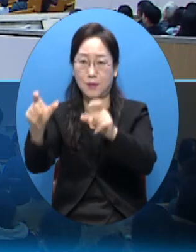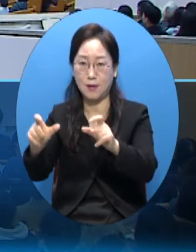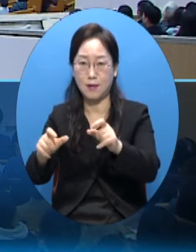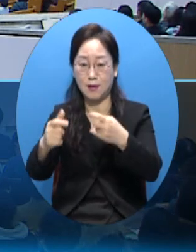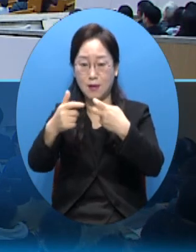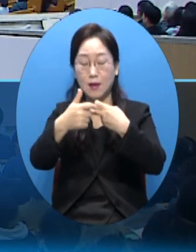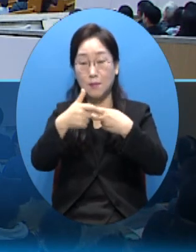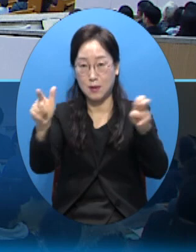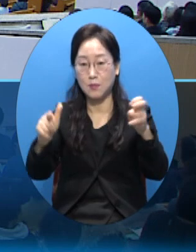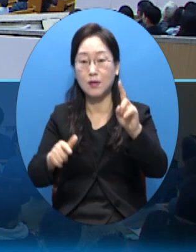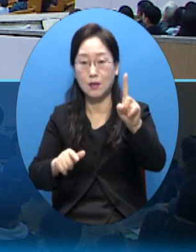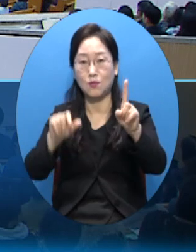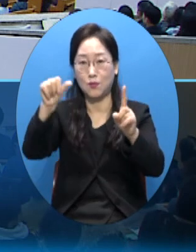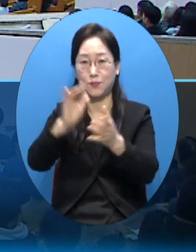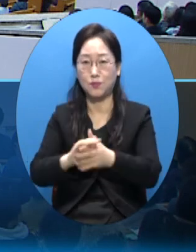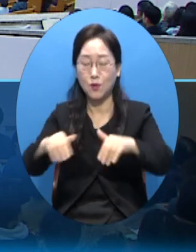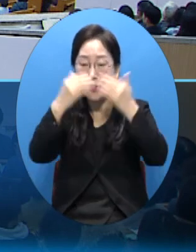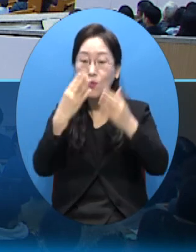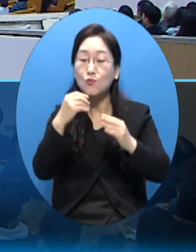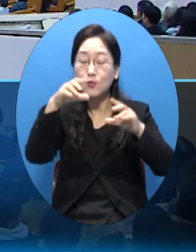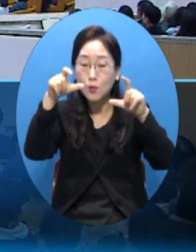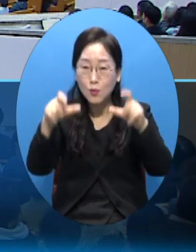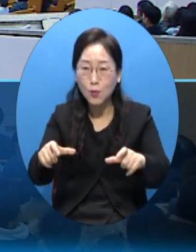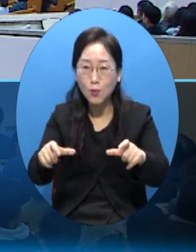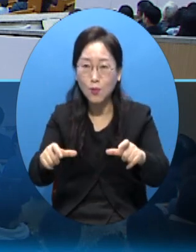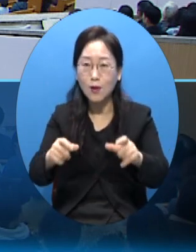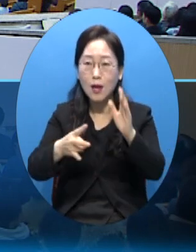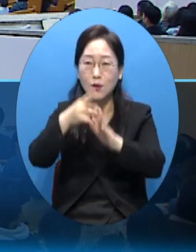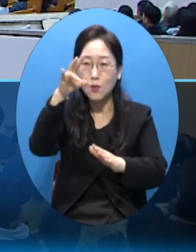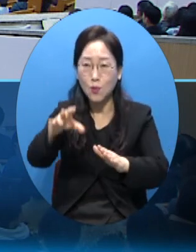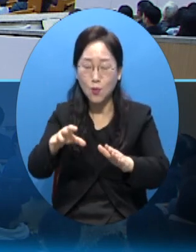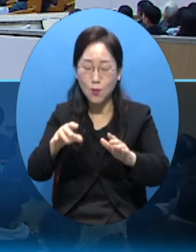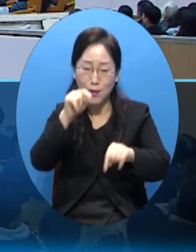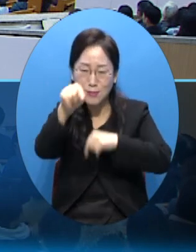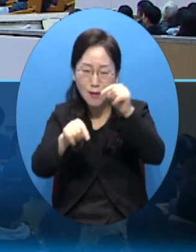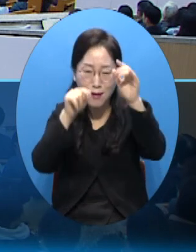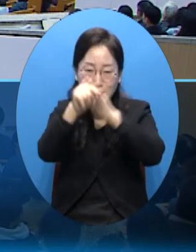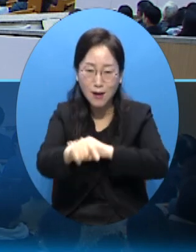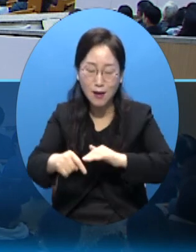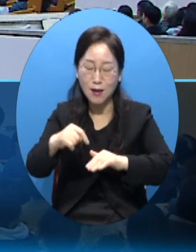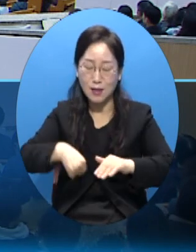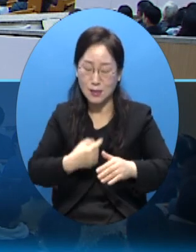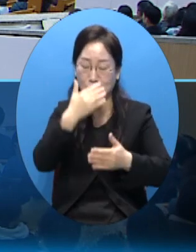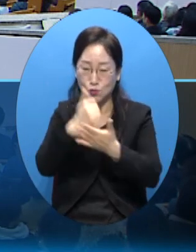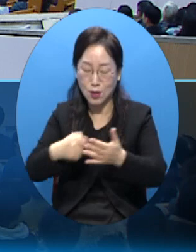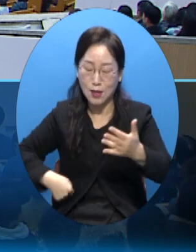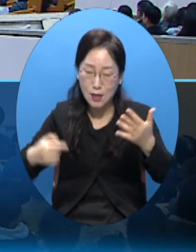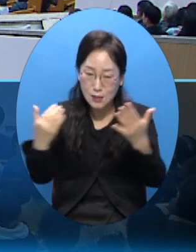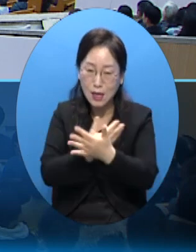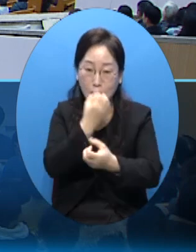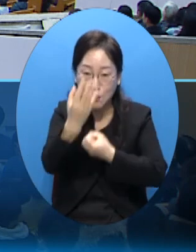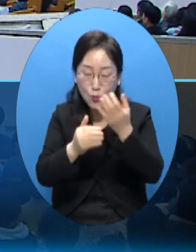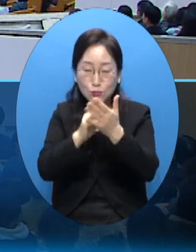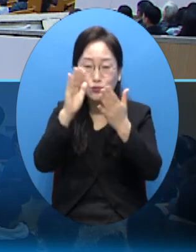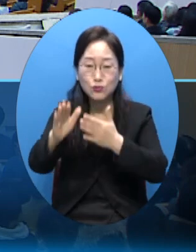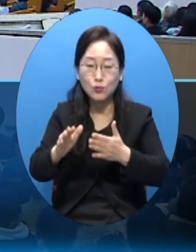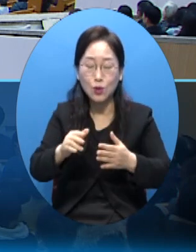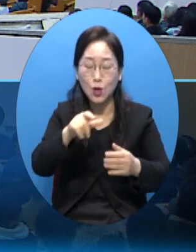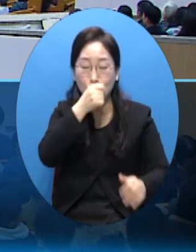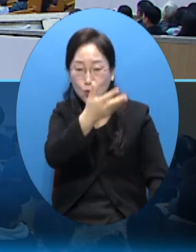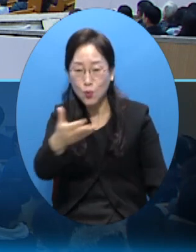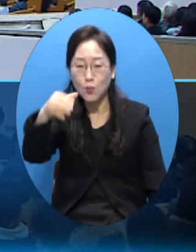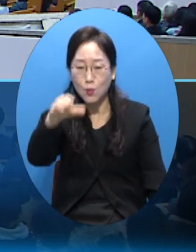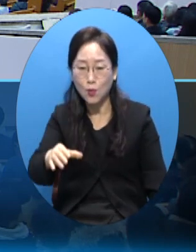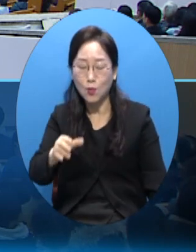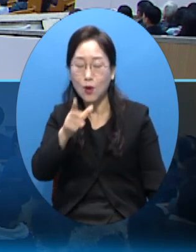온 유대 지방과 예루살렘 사람이 다 나가 자기 죄를 자복하고 요단강에서 그에게 침례를